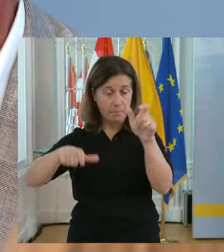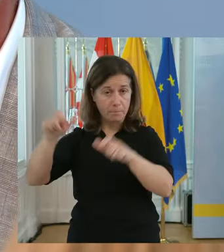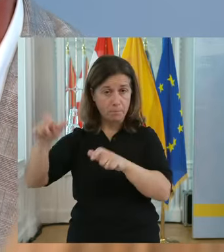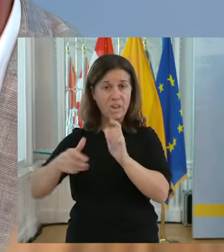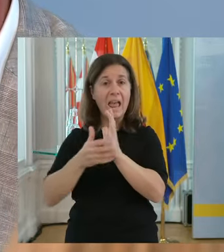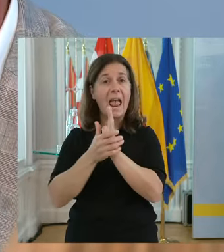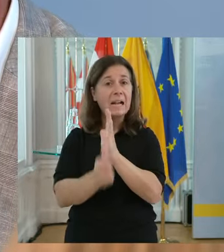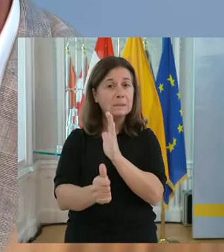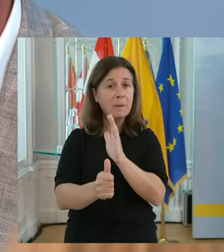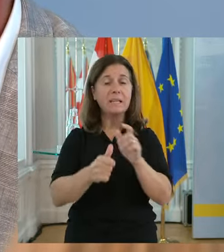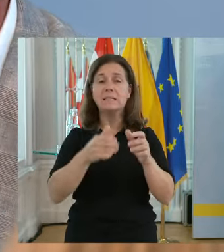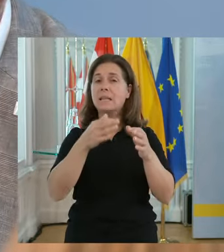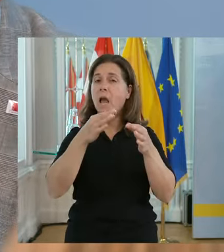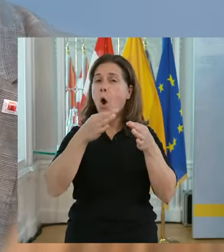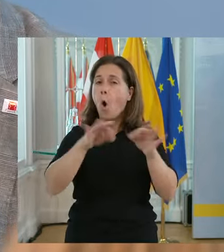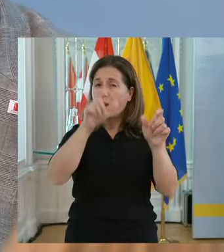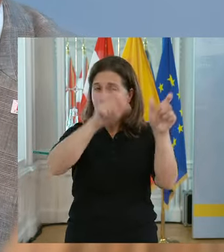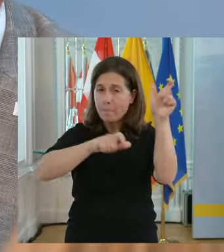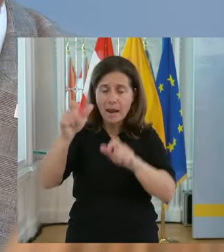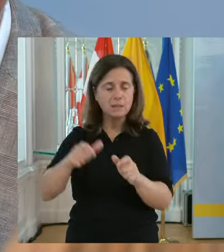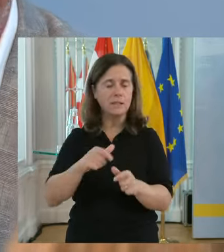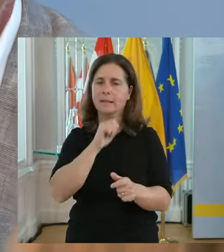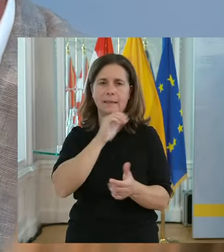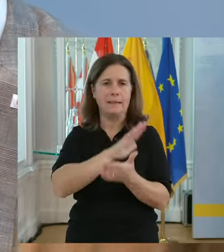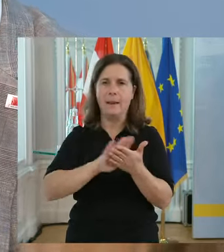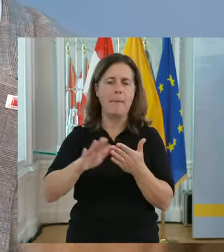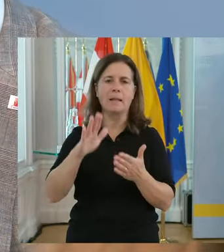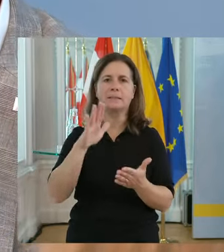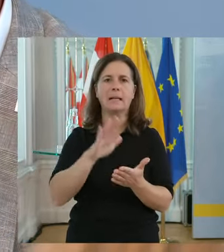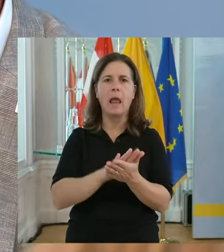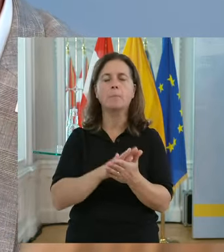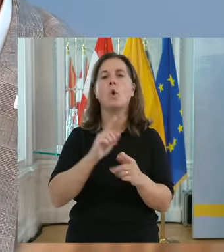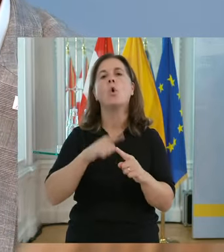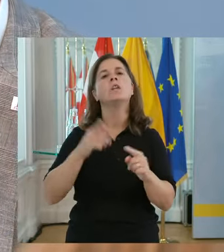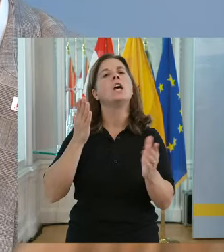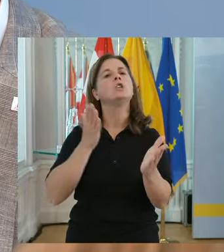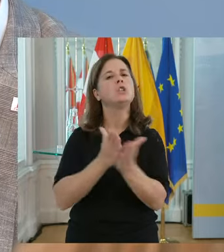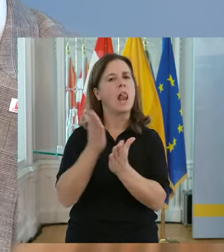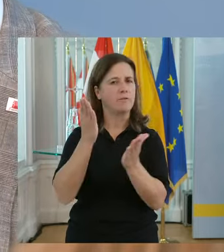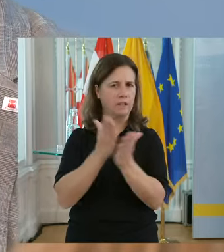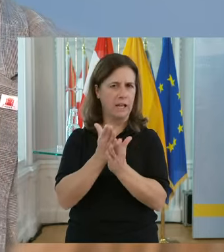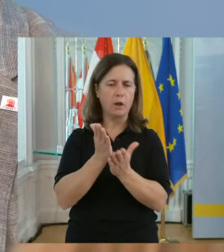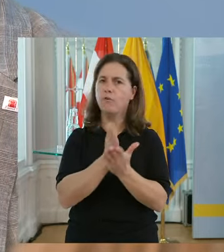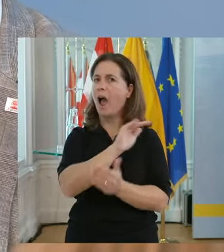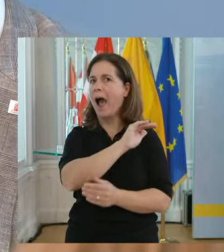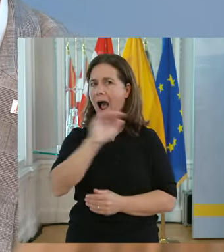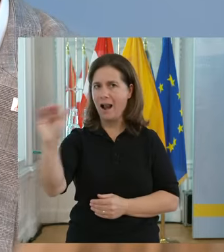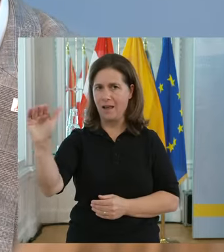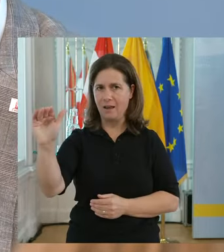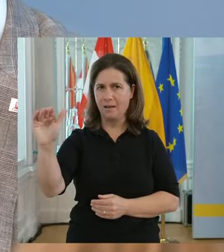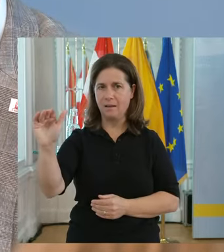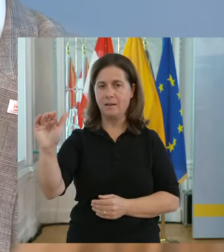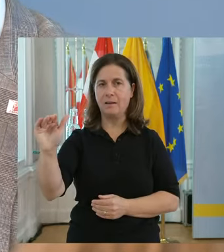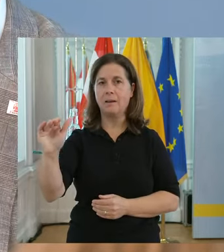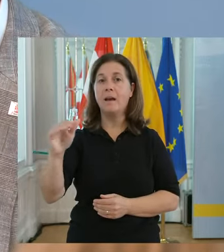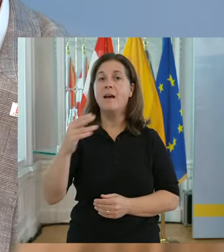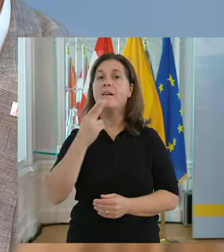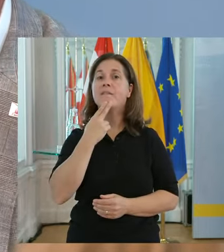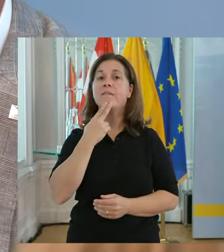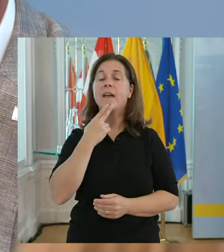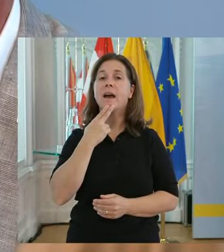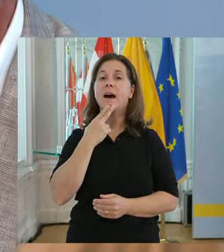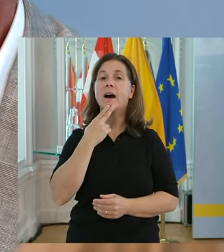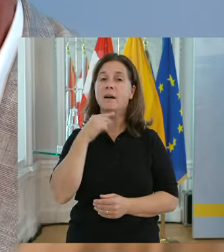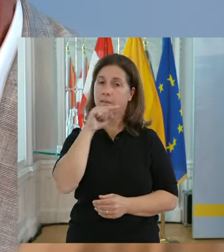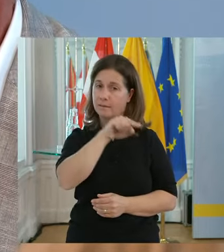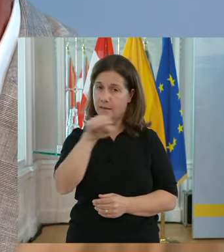ohne diese Expertise, ohne diese Menschen würde das nicht funktionieren. Und stellvertretend für alle, ja,